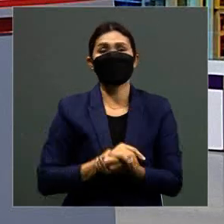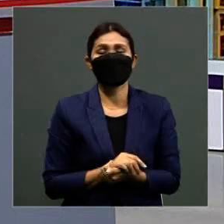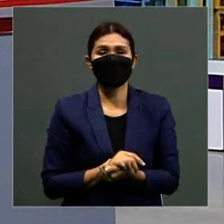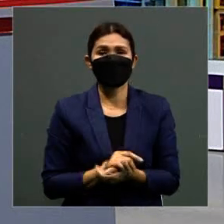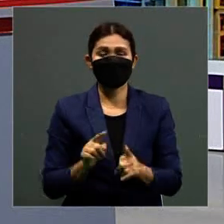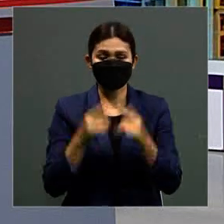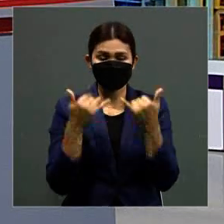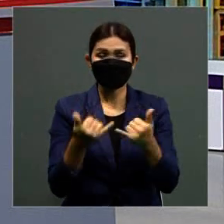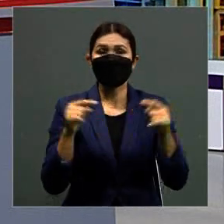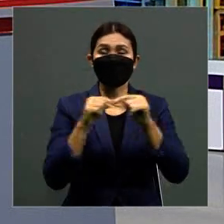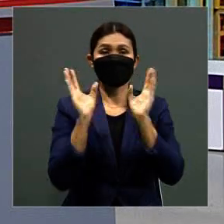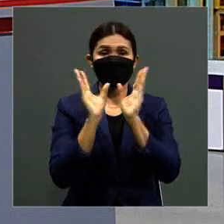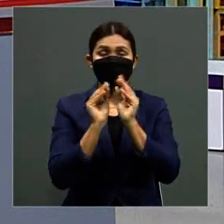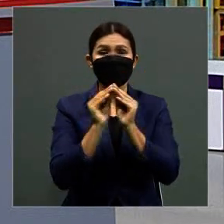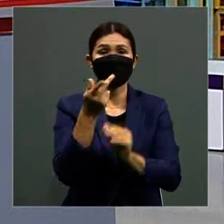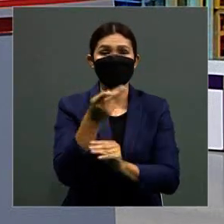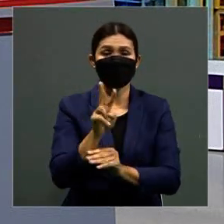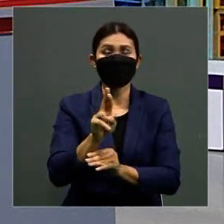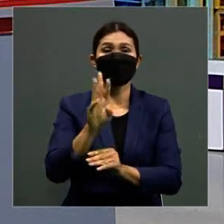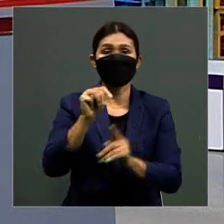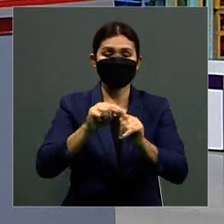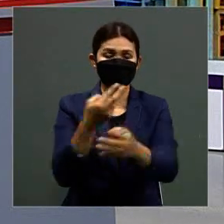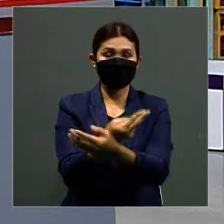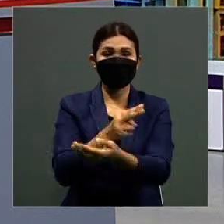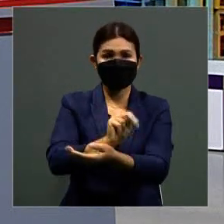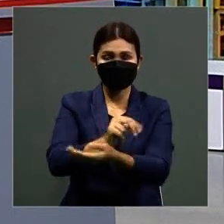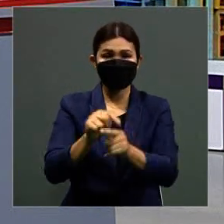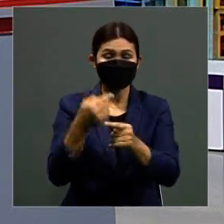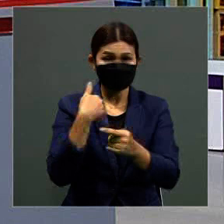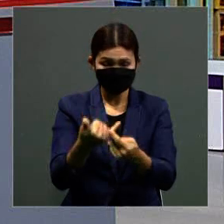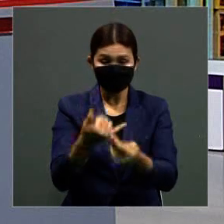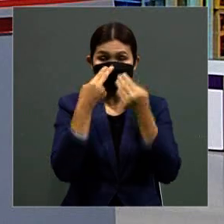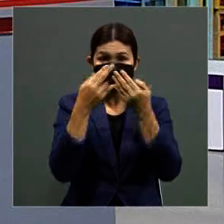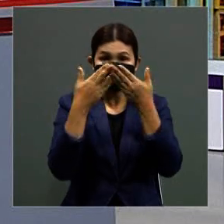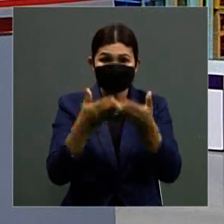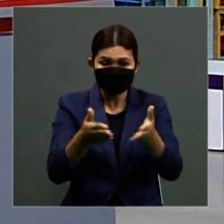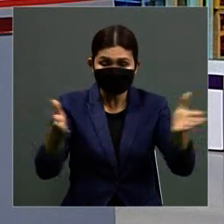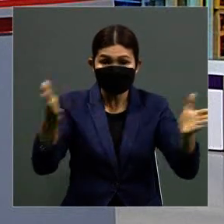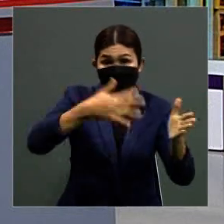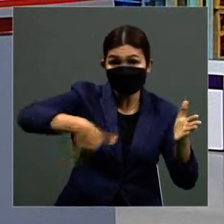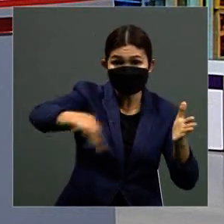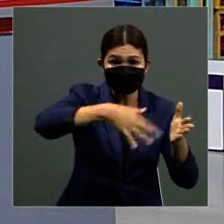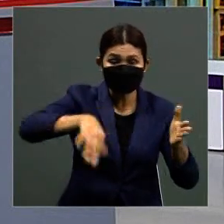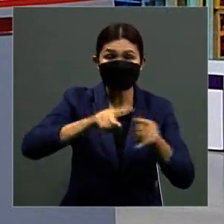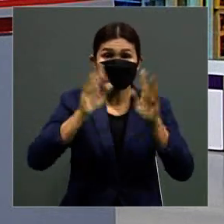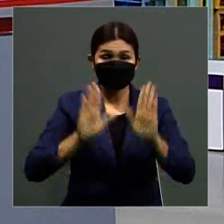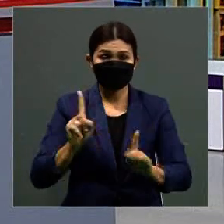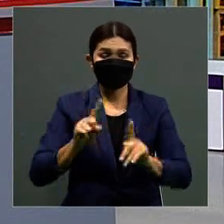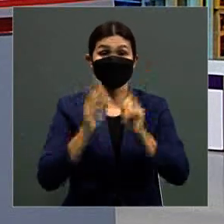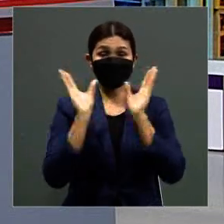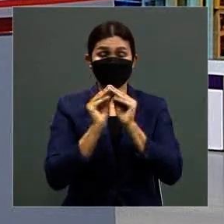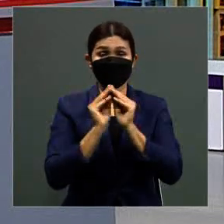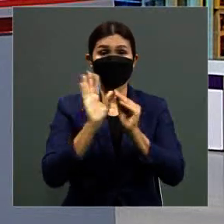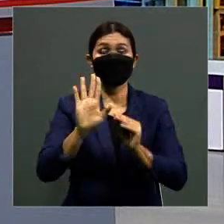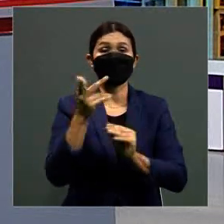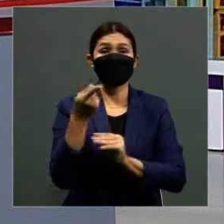มาดูเรื่องของการประชุมครมสัญจรที่ระนองเราไปดูภาพรวมกันก่อนครับภาพรวมก่อนการประชุมครมสัญจรจะ